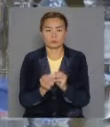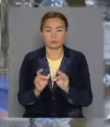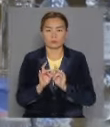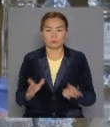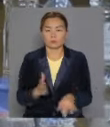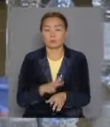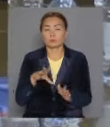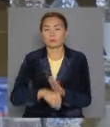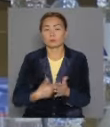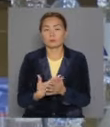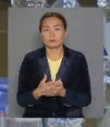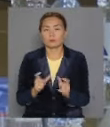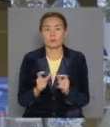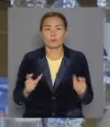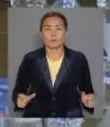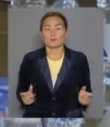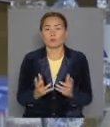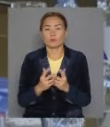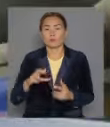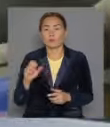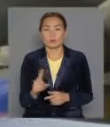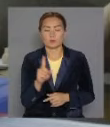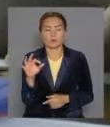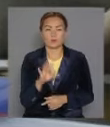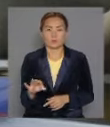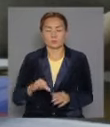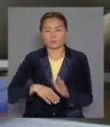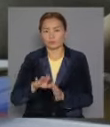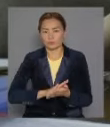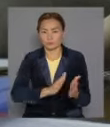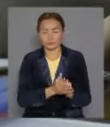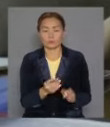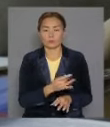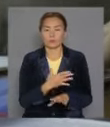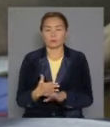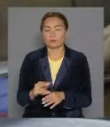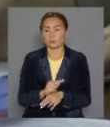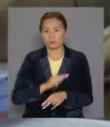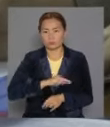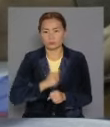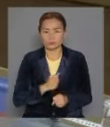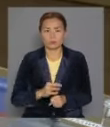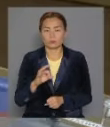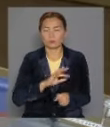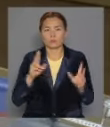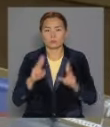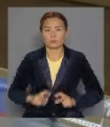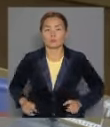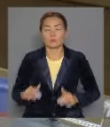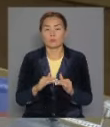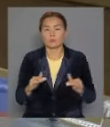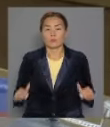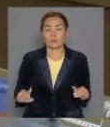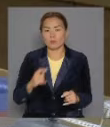айтып өтіп, оның ішінде мектептердің материалдық техникалық базасының жағдайы, ағымдағы және күрделі жөндеу жұмыстарының жүргізілуі,